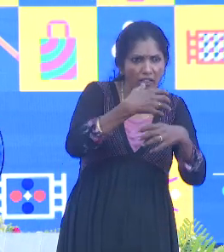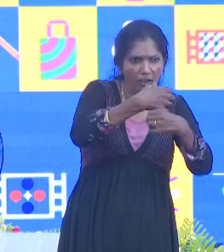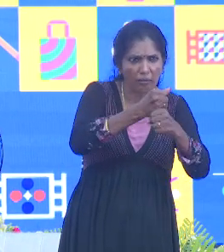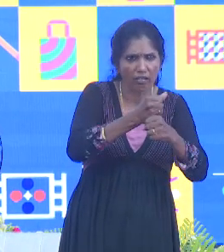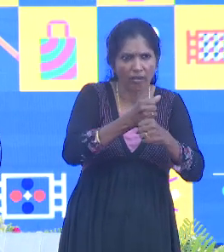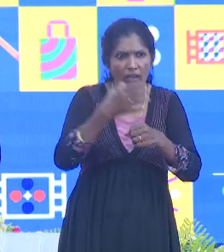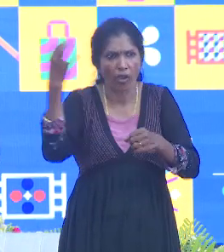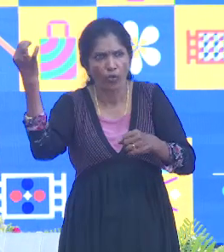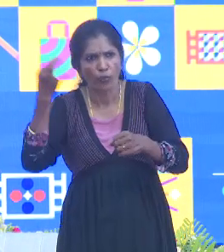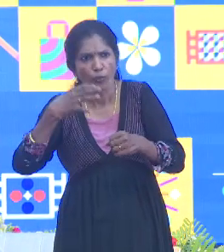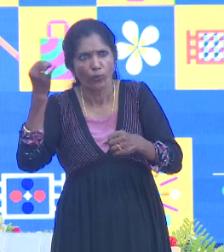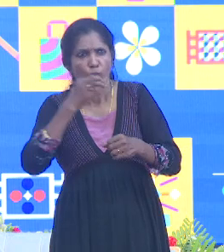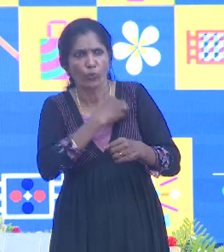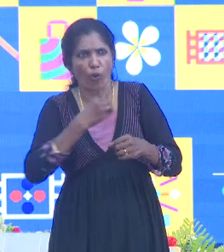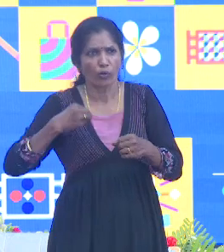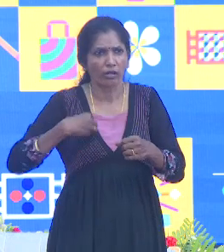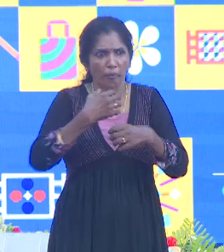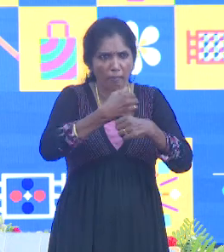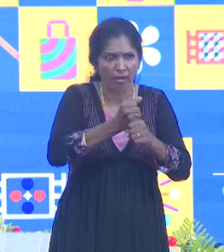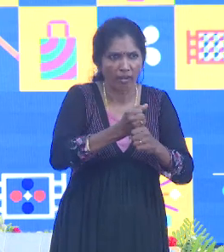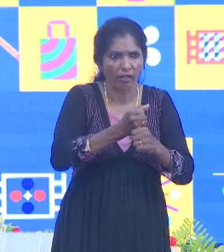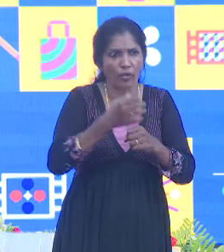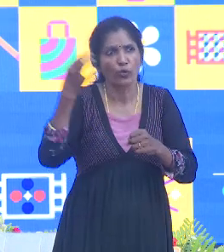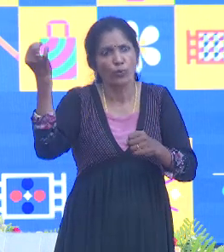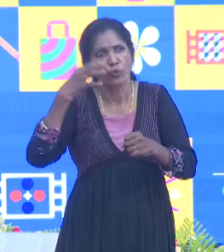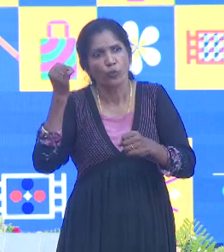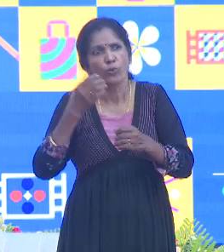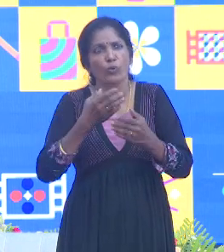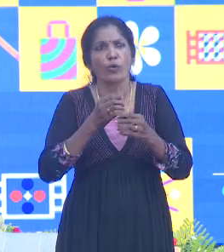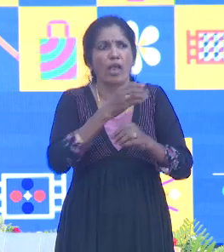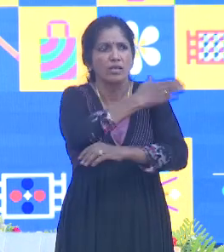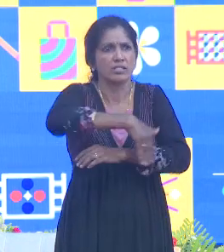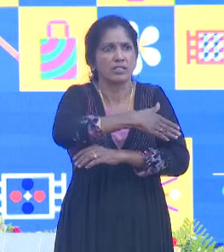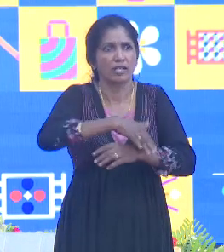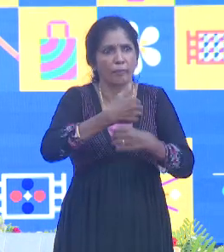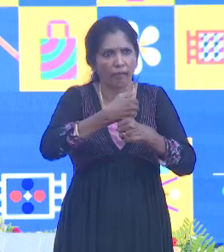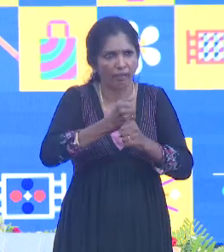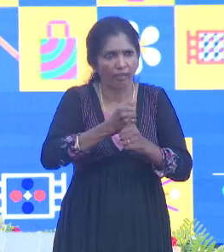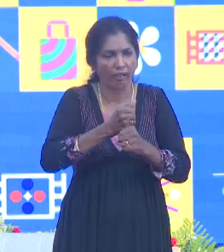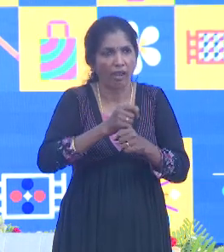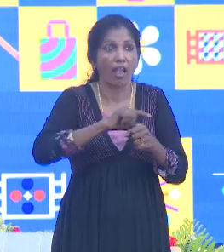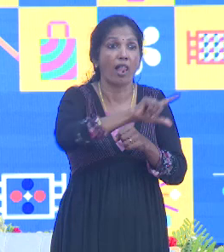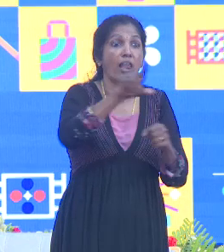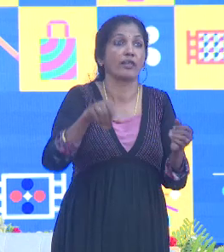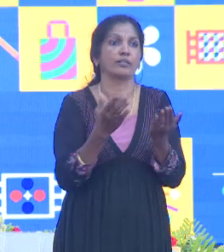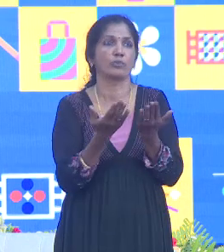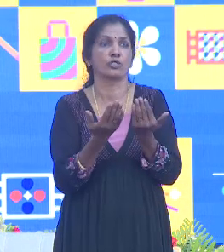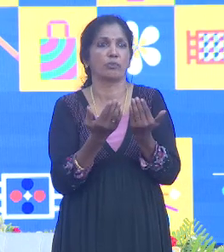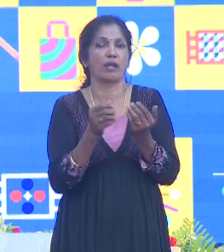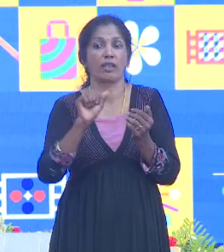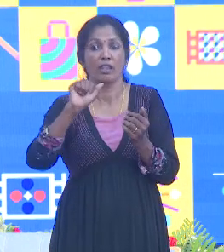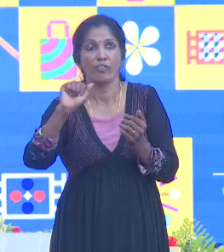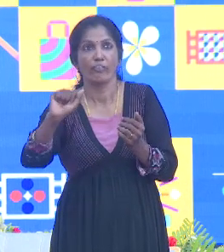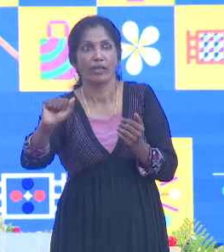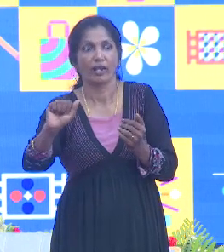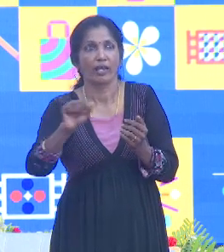പുതിയ തലമുറയിൽ നിന്ന് ഡോക്ടർമാരുണ്ടാവാൻ പുതിയ തലമുറയിൽ നിന്ന് എൻജിനീയർമാരുണ്ടാക്കാൻ അതിനെല്ലാത്തിനും കഴിഞ്ഞത് അവൻ്റെ